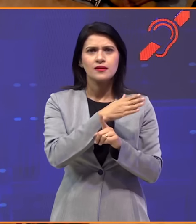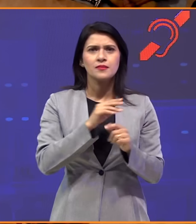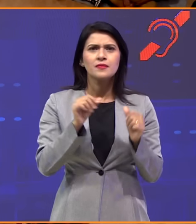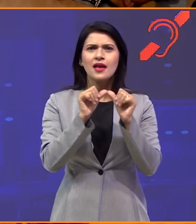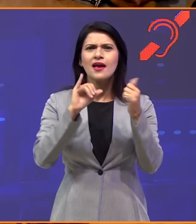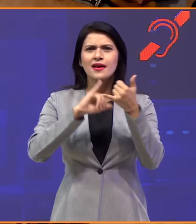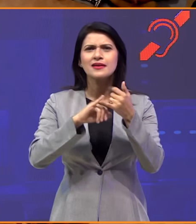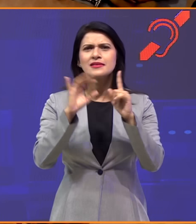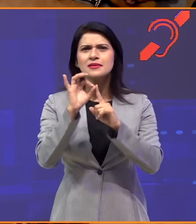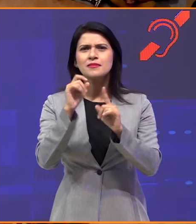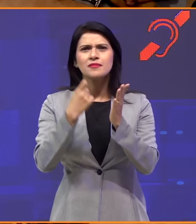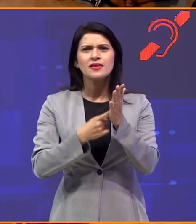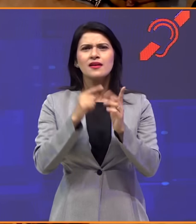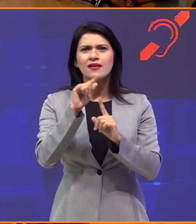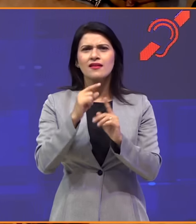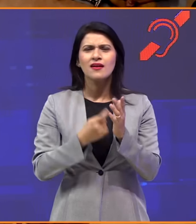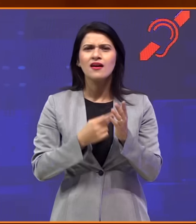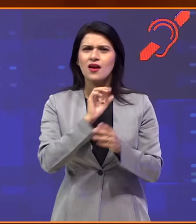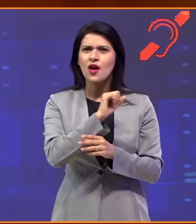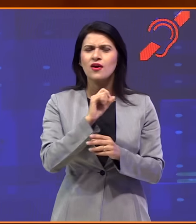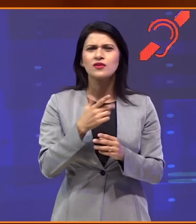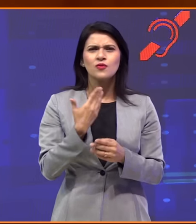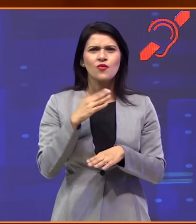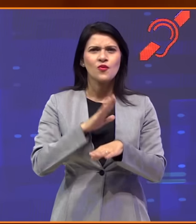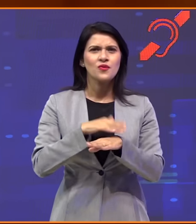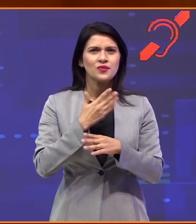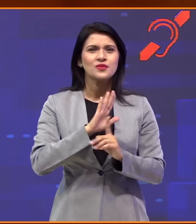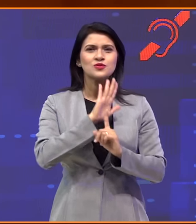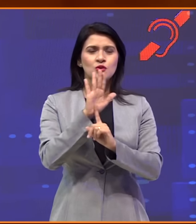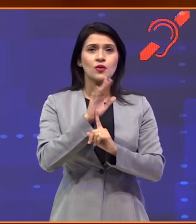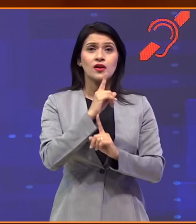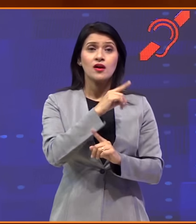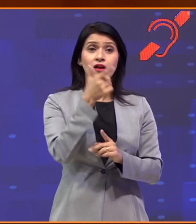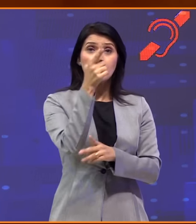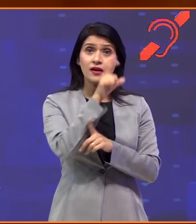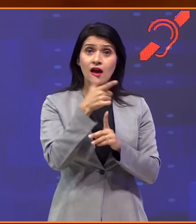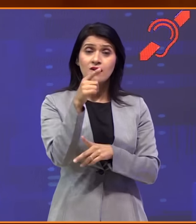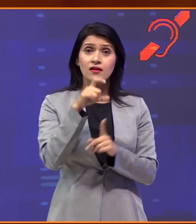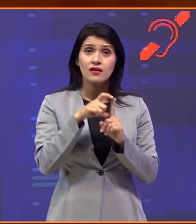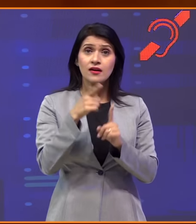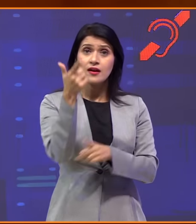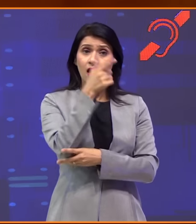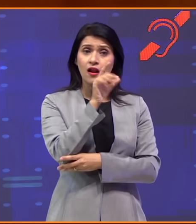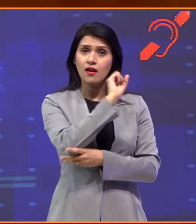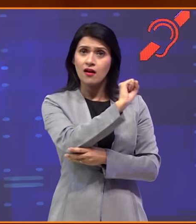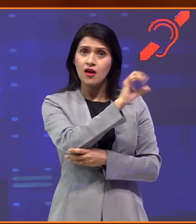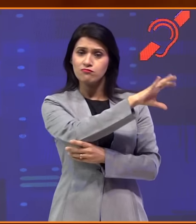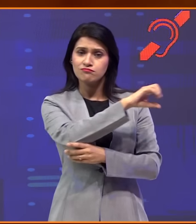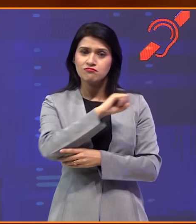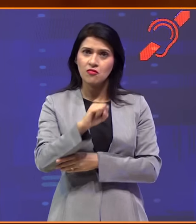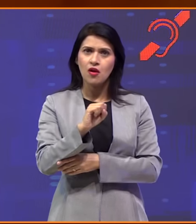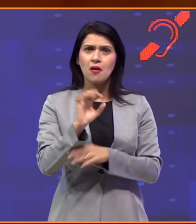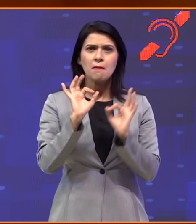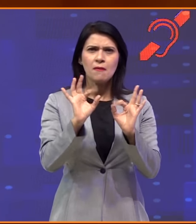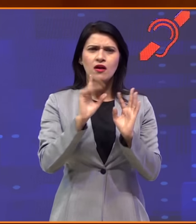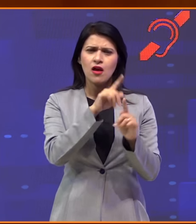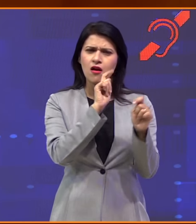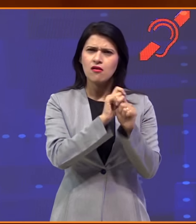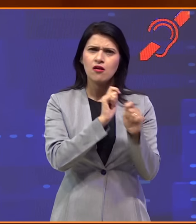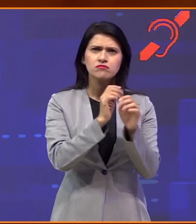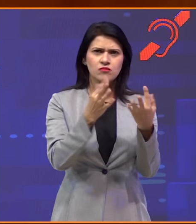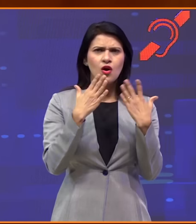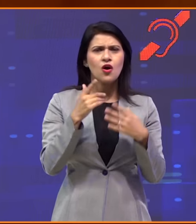था ना वो उस डायरेक्टर को मैंने कहा वो डायरेक्टर रहेगा इस फिल्म का डायरेक्टर सर आप एक बार काम देखो सुपर्ण